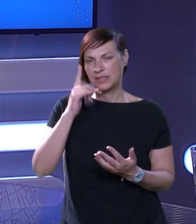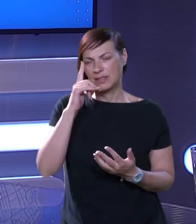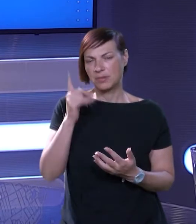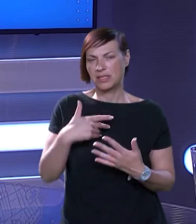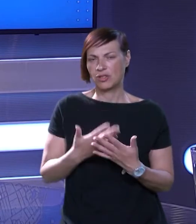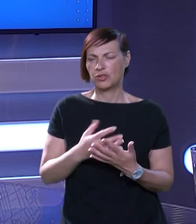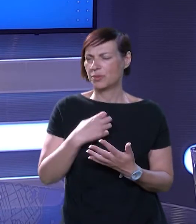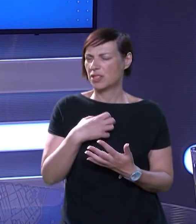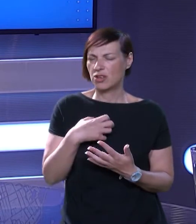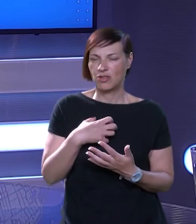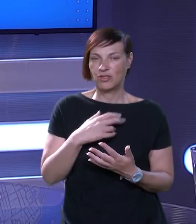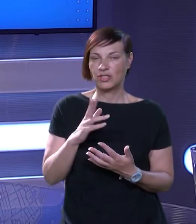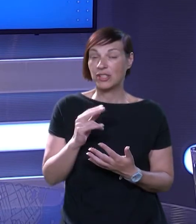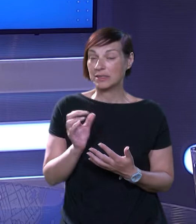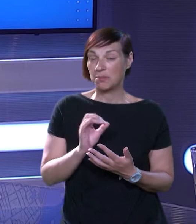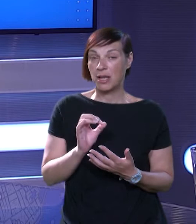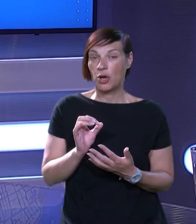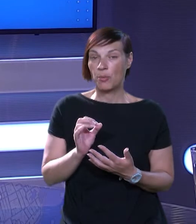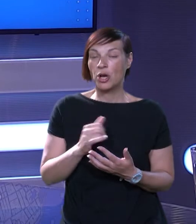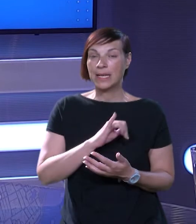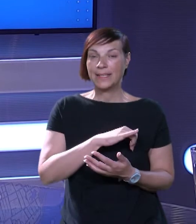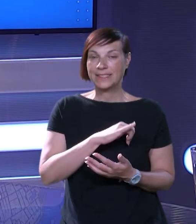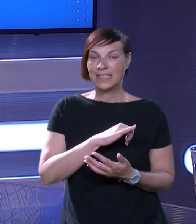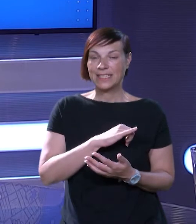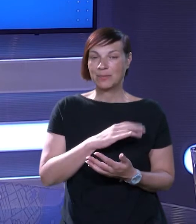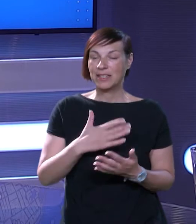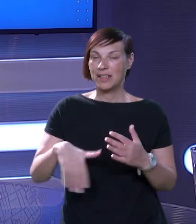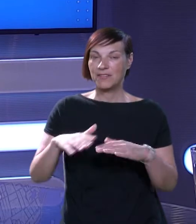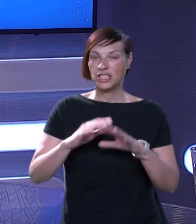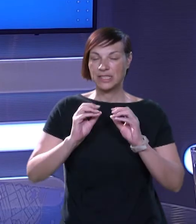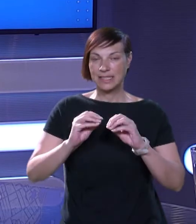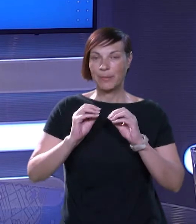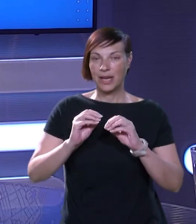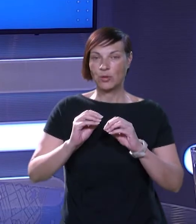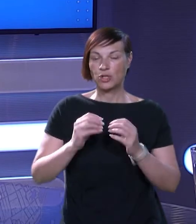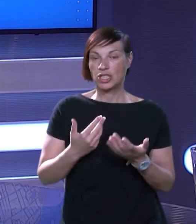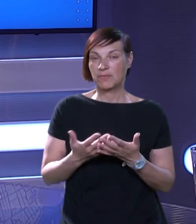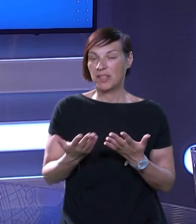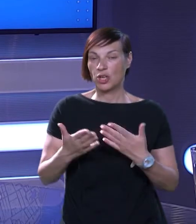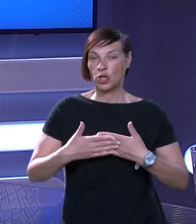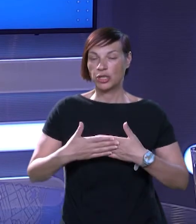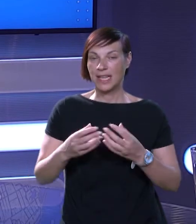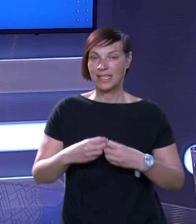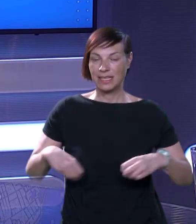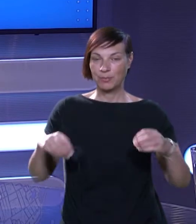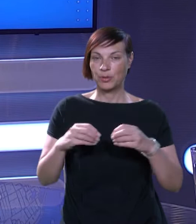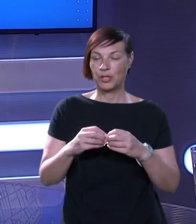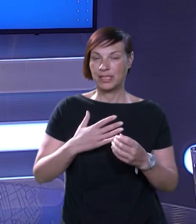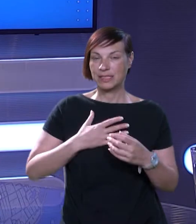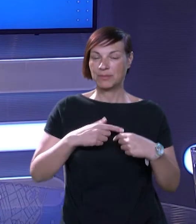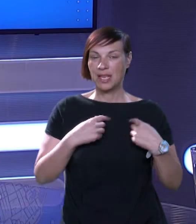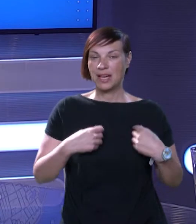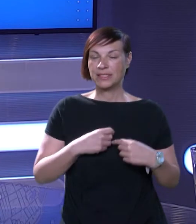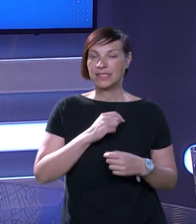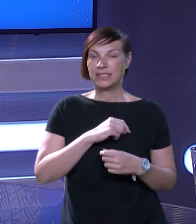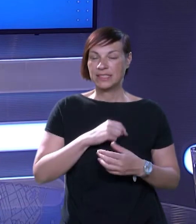mislila, joj, to će biti grozno, je ispalo puno, puno bolje, zanimljivije i puno više sam naučila nego možda kod nekih projekata gdje sam dala